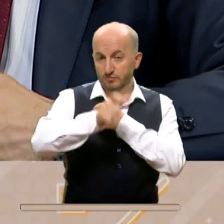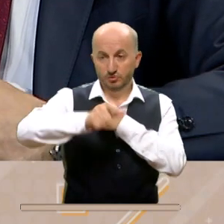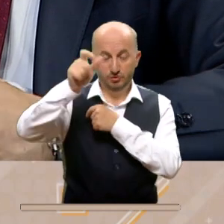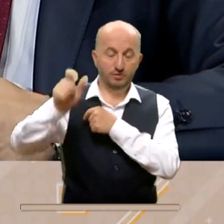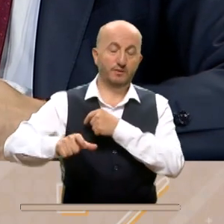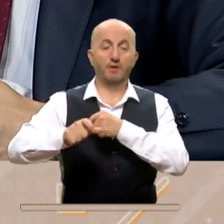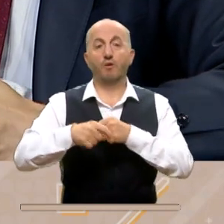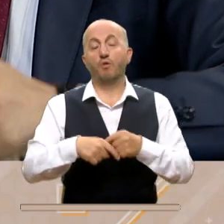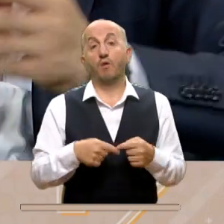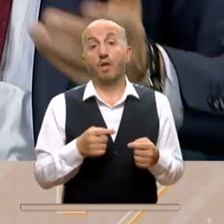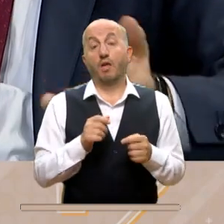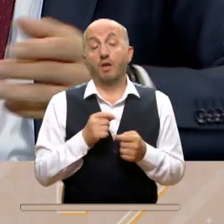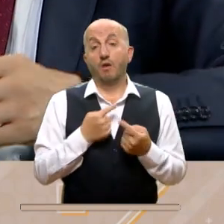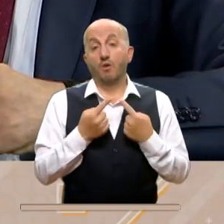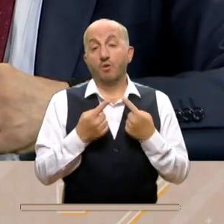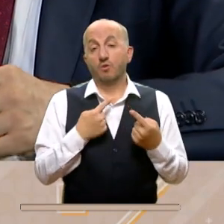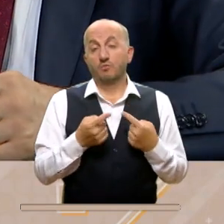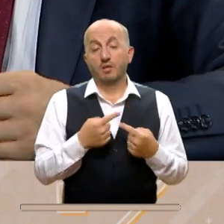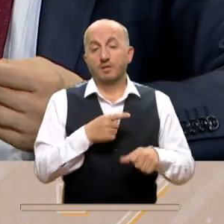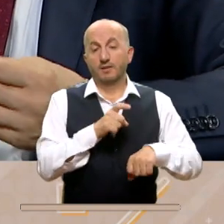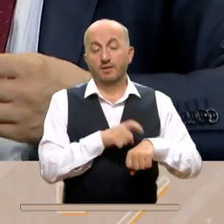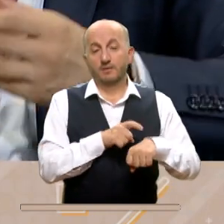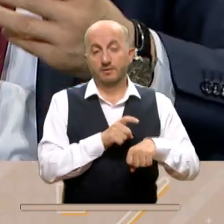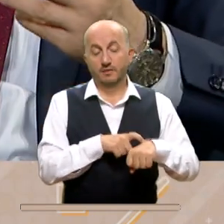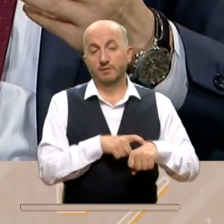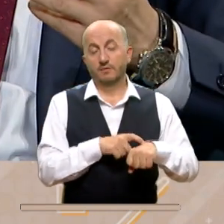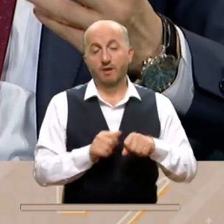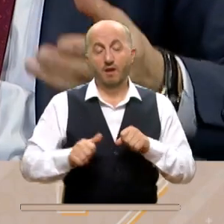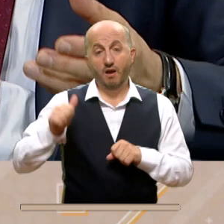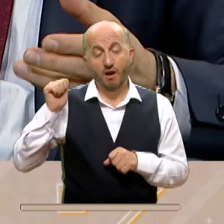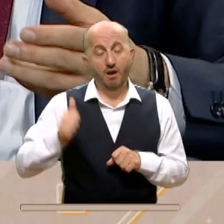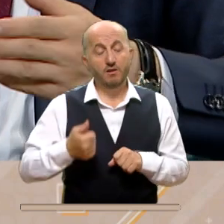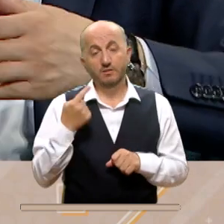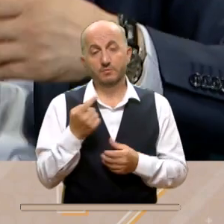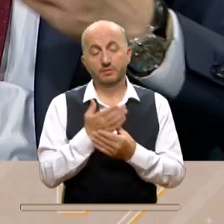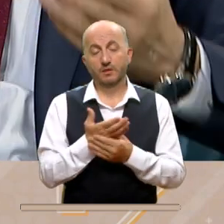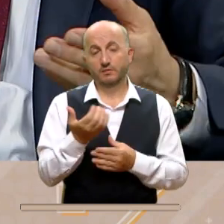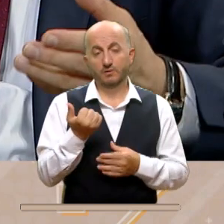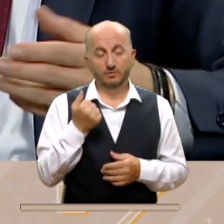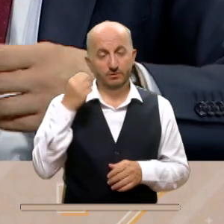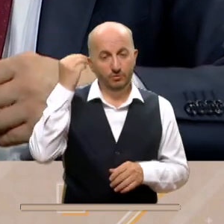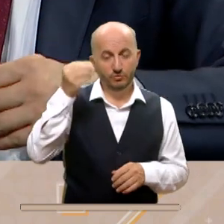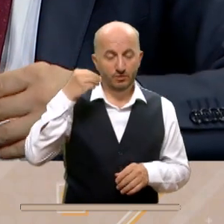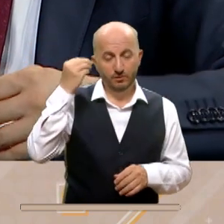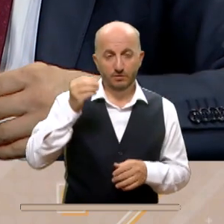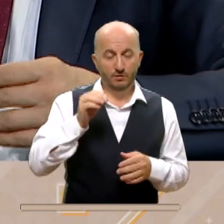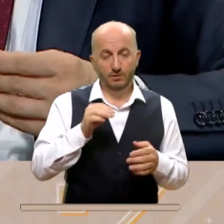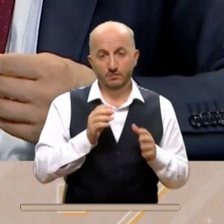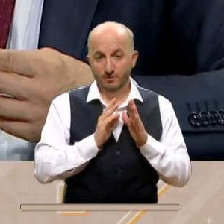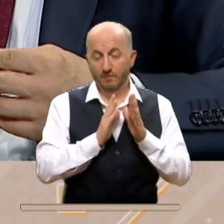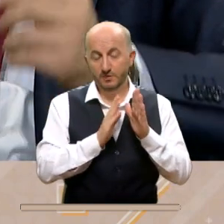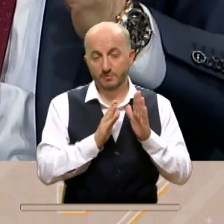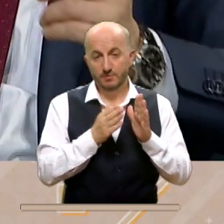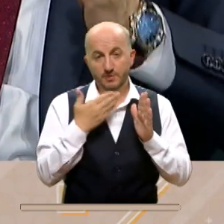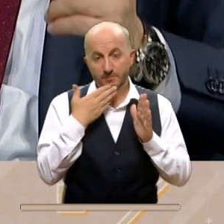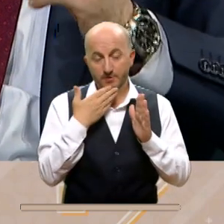devamlı onlarla görüşme saatleri ilan ediyorlar. Her bir ders aldıkları hocalarla da bu iletişimleri sürdürme imkanları var.